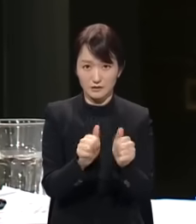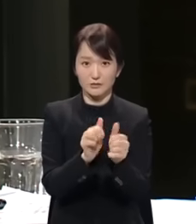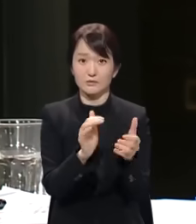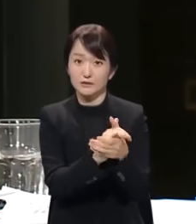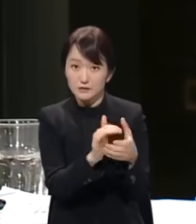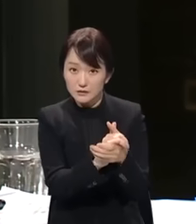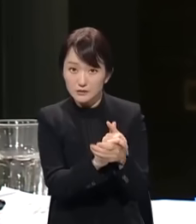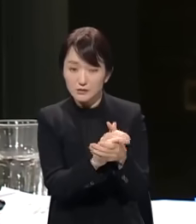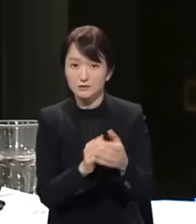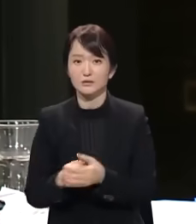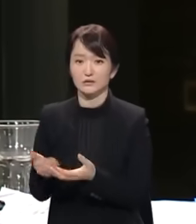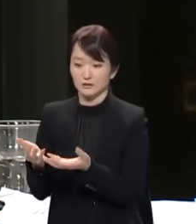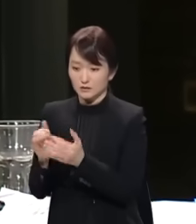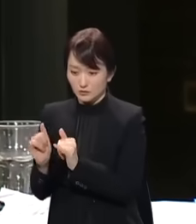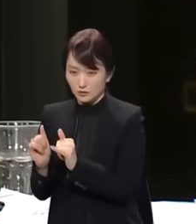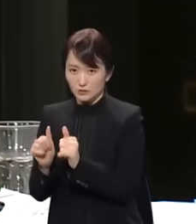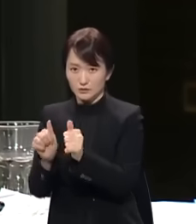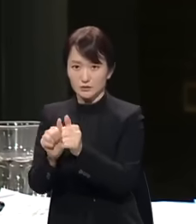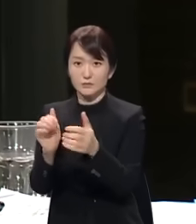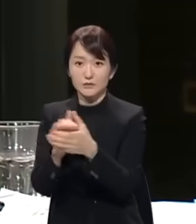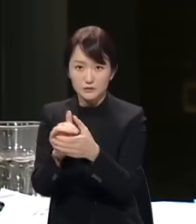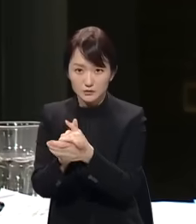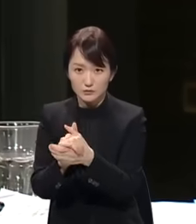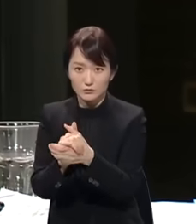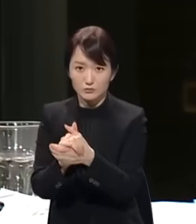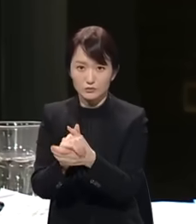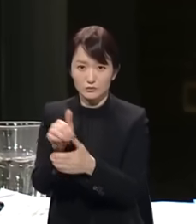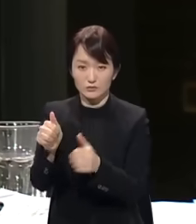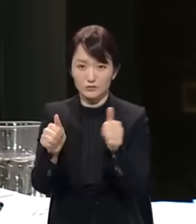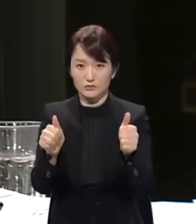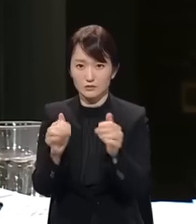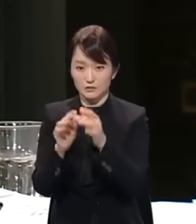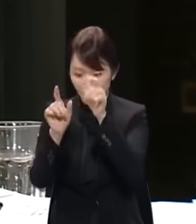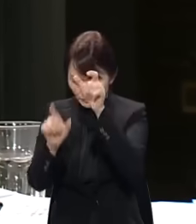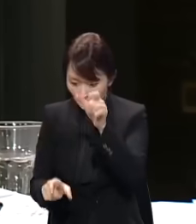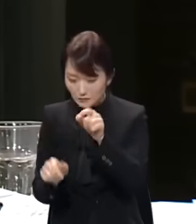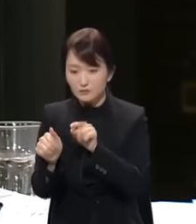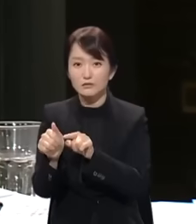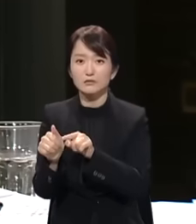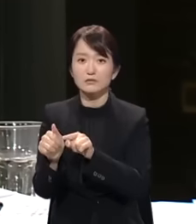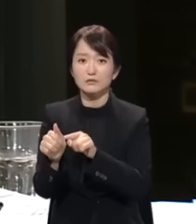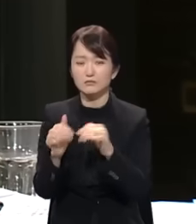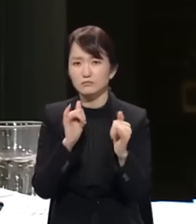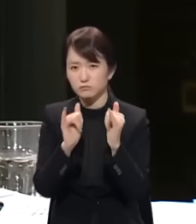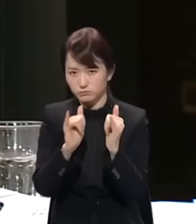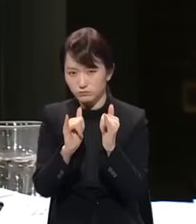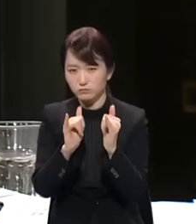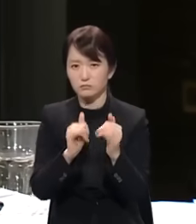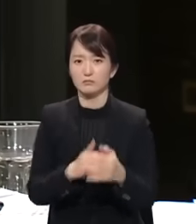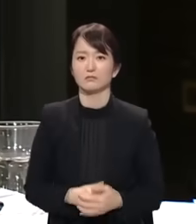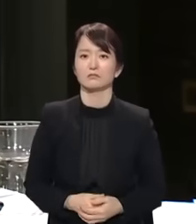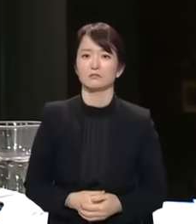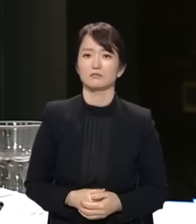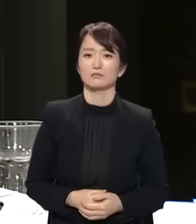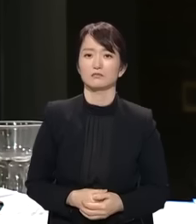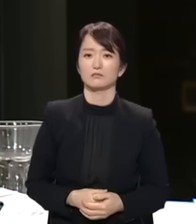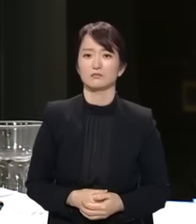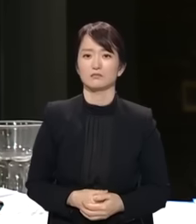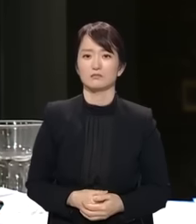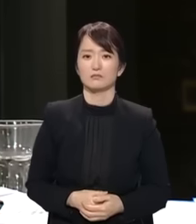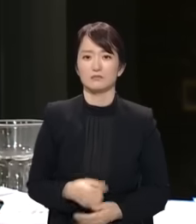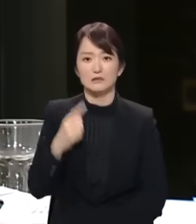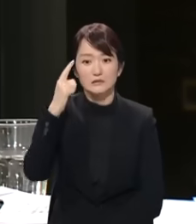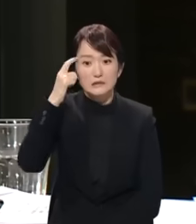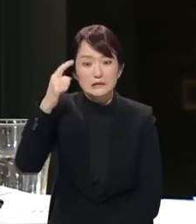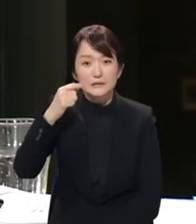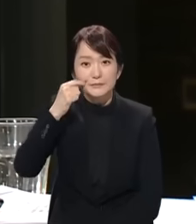직원, 내 남자친구, 이 리뷰 테러를 한 그 남자친구랑 통화를 합니다. 자, 그런데 이때 상상도